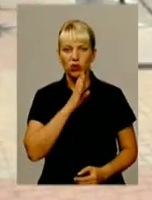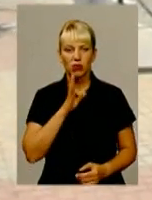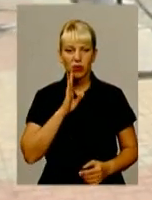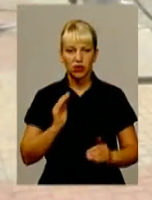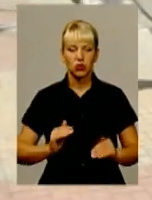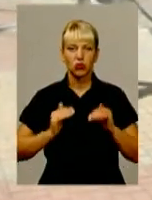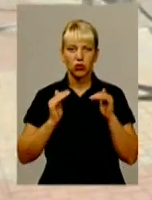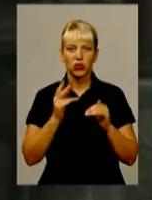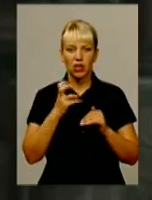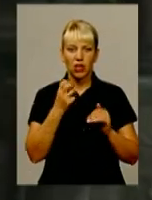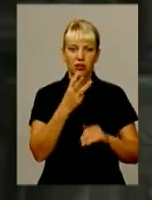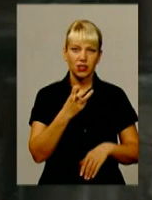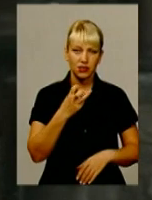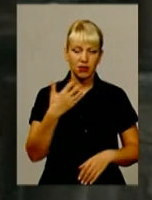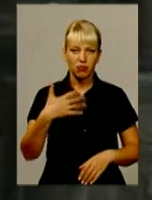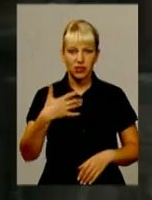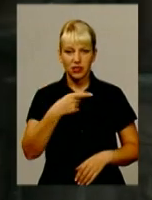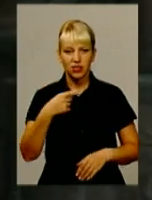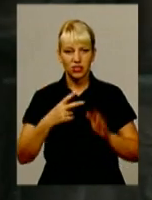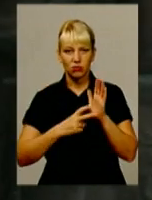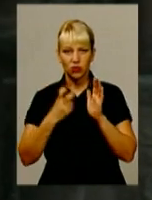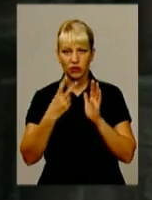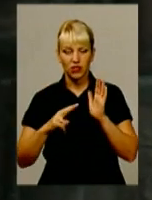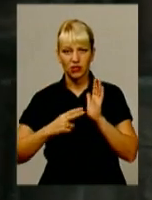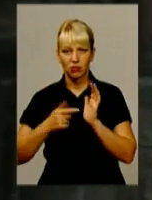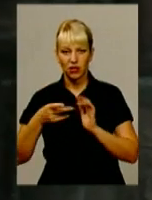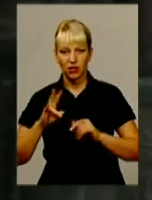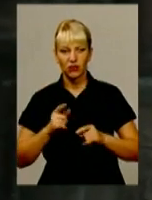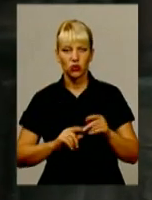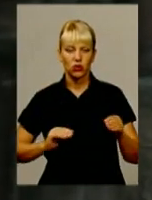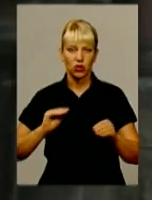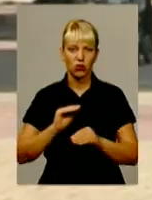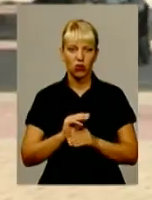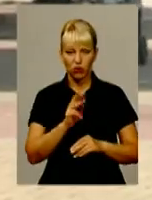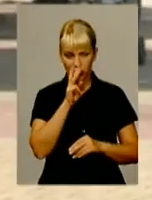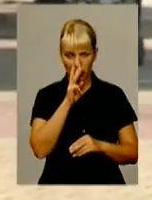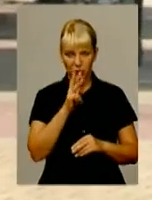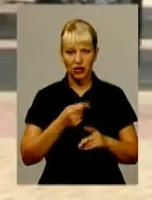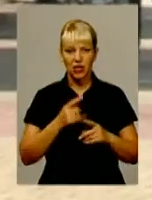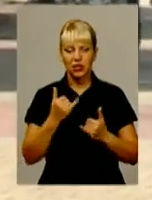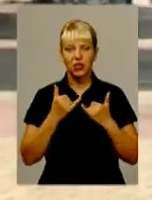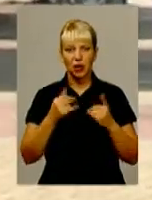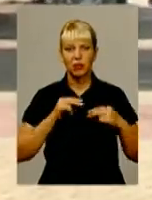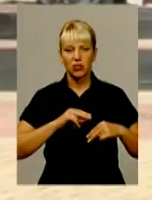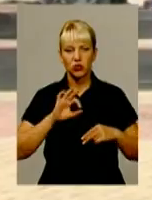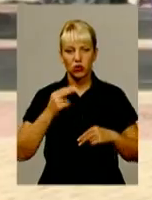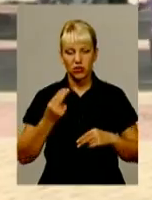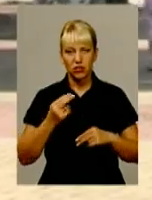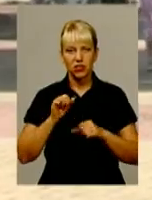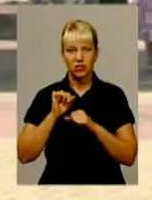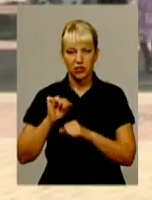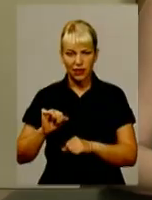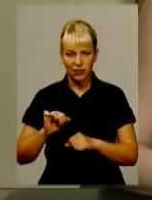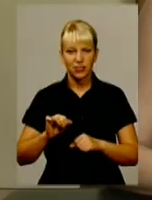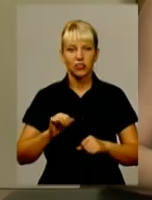350-727 гривень. Додатково збільшиться заробітна плата працівникам соціальної та культурної сфери, галузі охорони здоров'я та